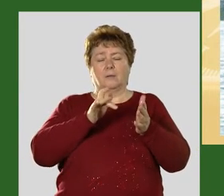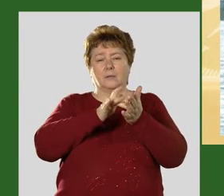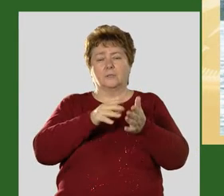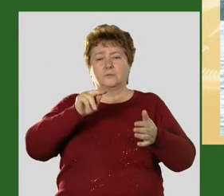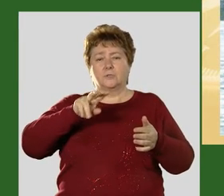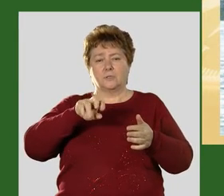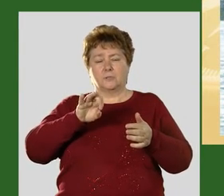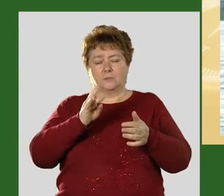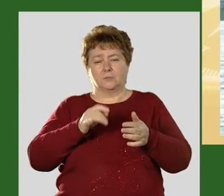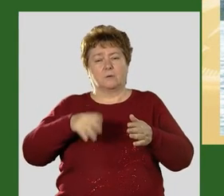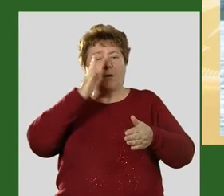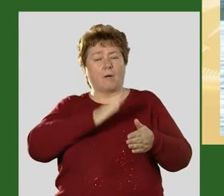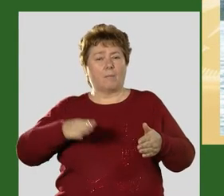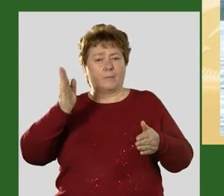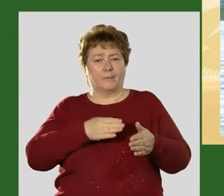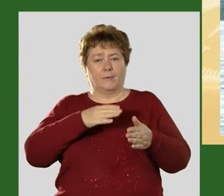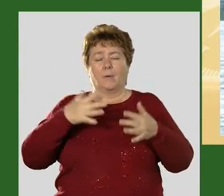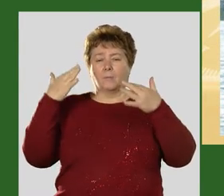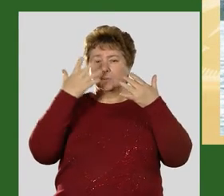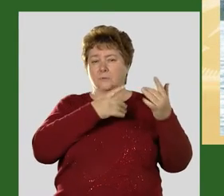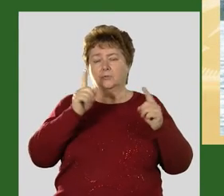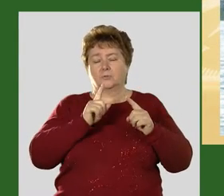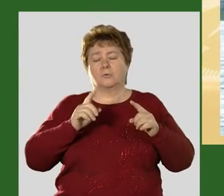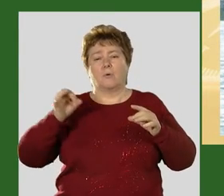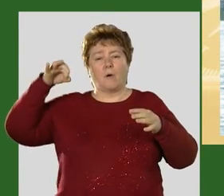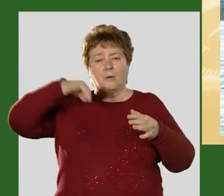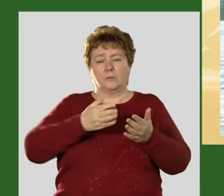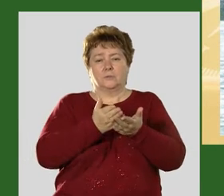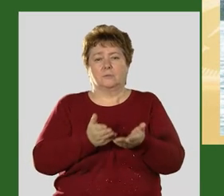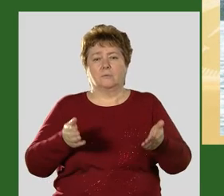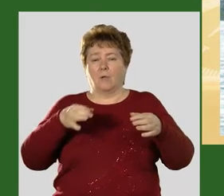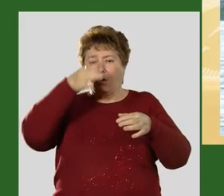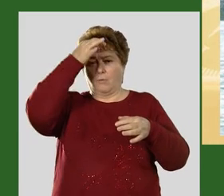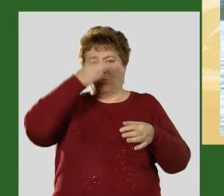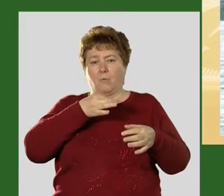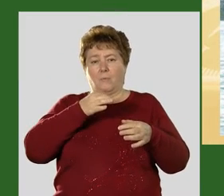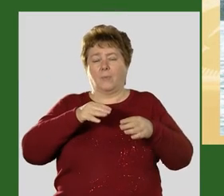Экспедиция Челленджера опровергла представление о том, что океаническое дно –